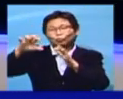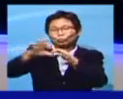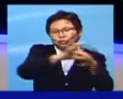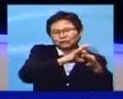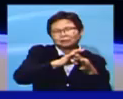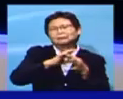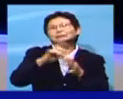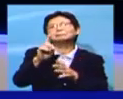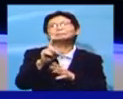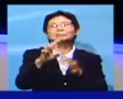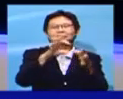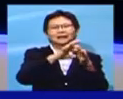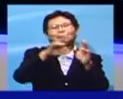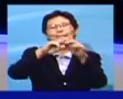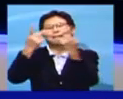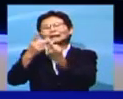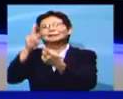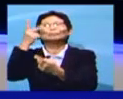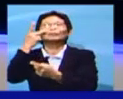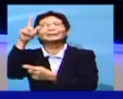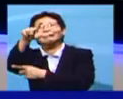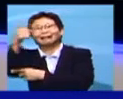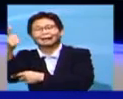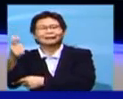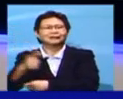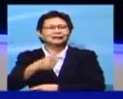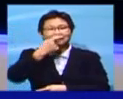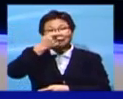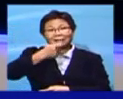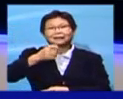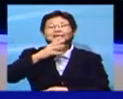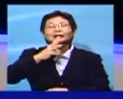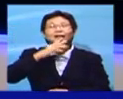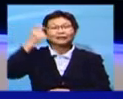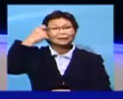mana-mana Parti politik perkara itu dinyatakan siusaha